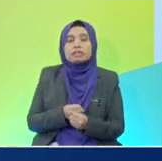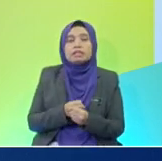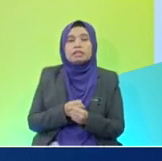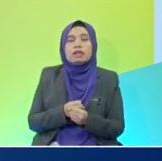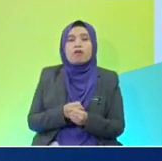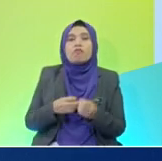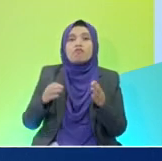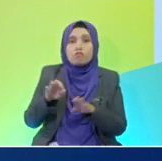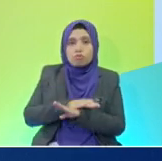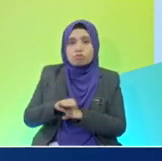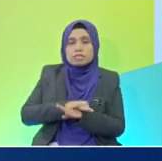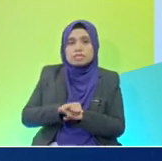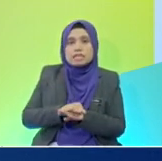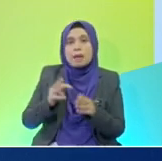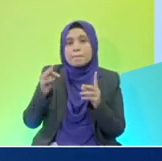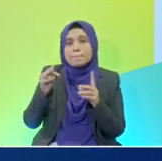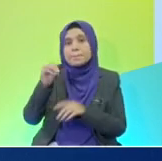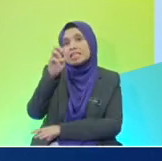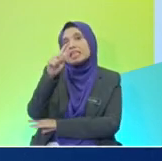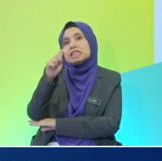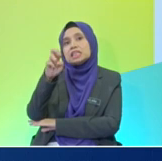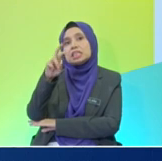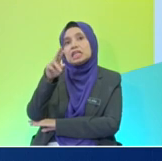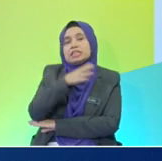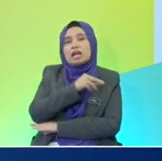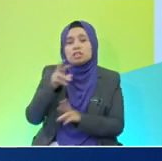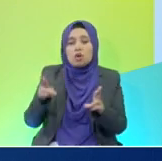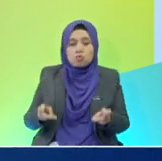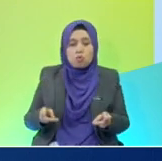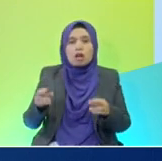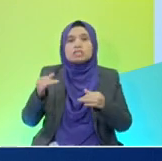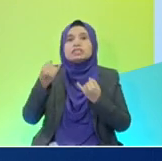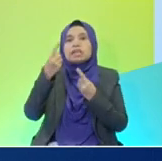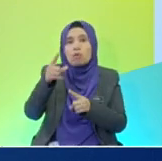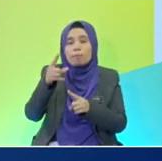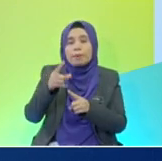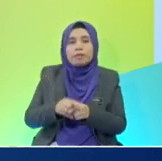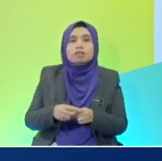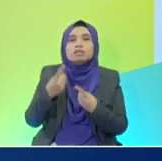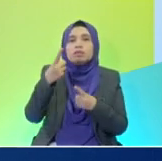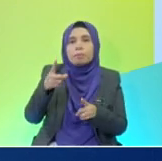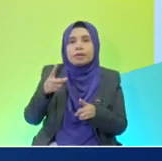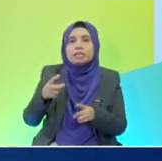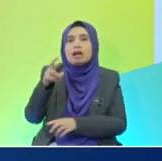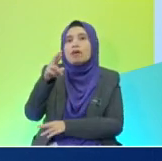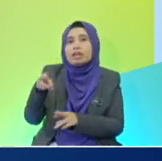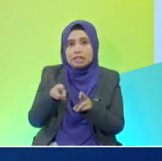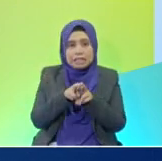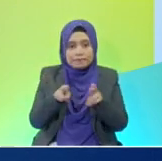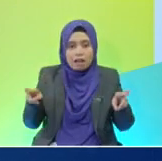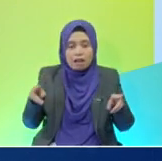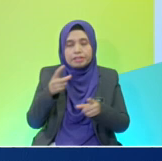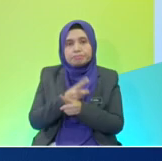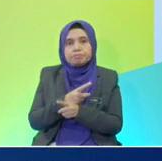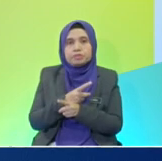dan juga ruang jawaban Oke contoh rintangan betul oke